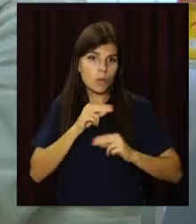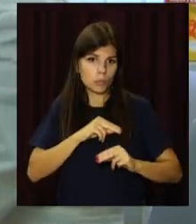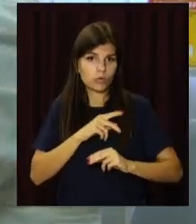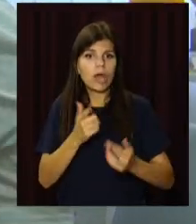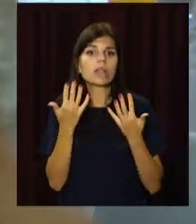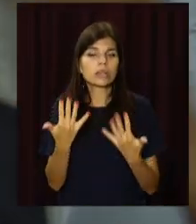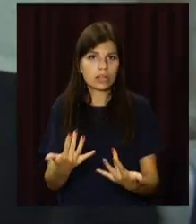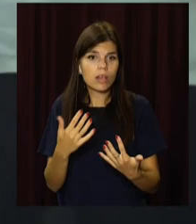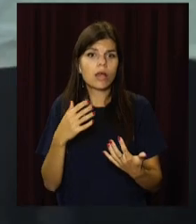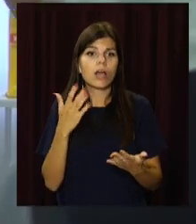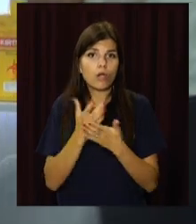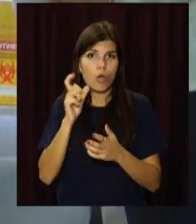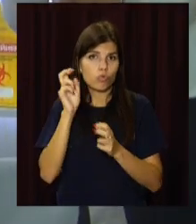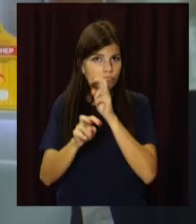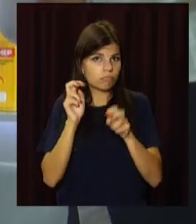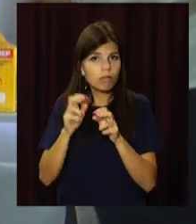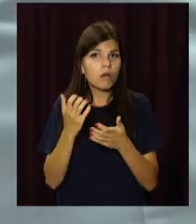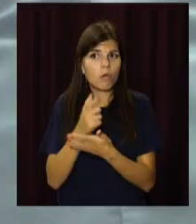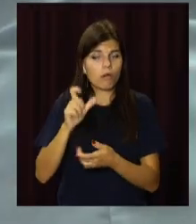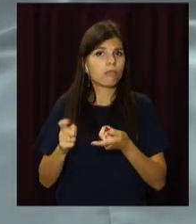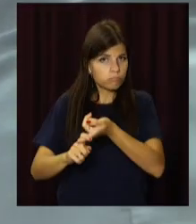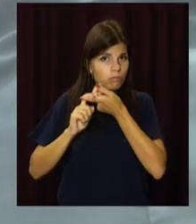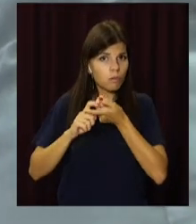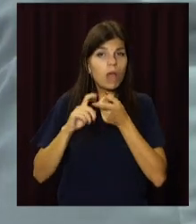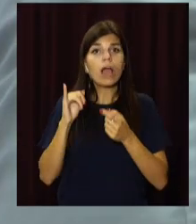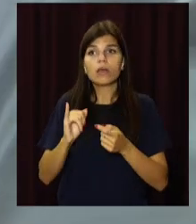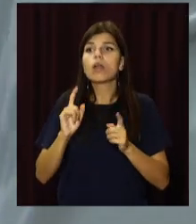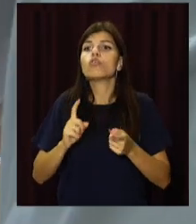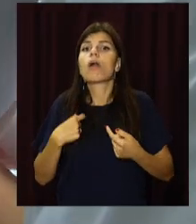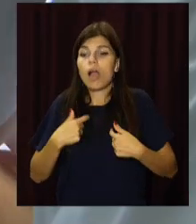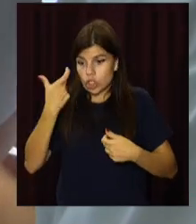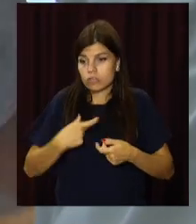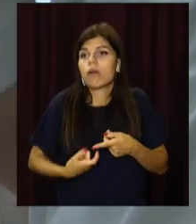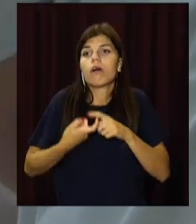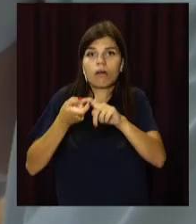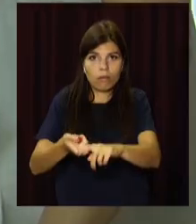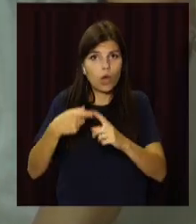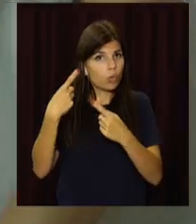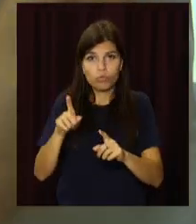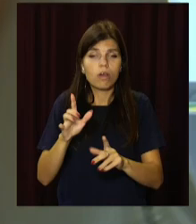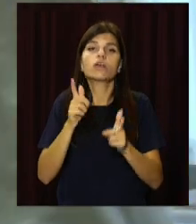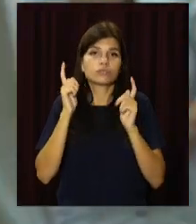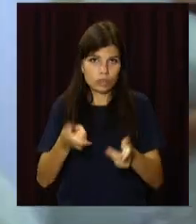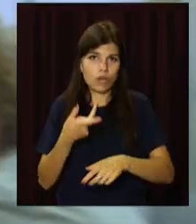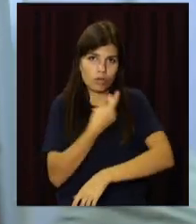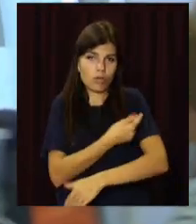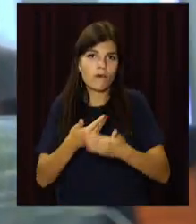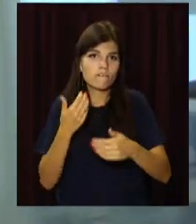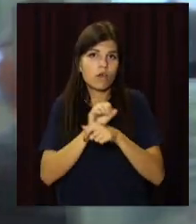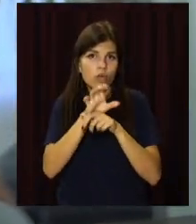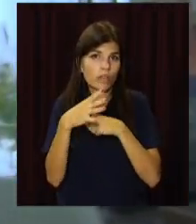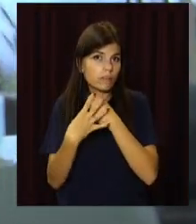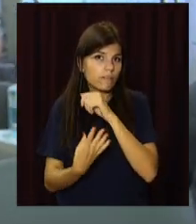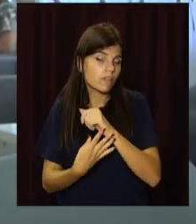з кількома десятками відвідувачів. Відтак, заради їхньої та власної безпеки погодилася щепитися від COVID-19.